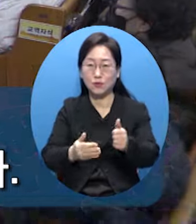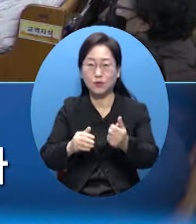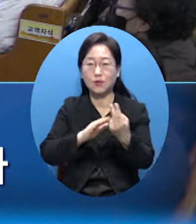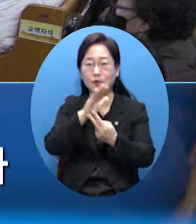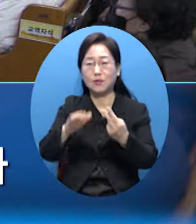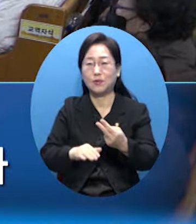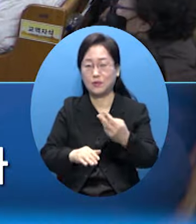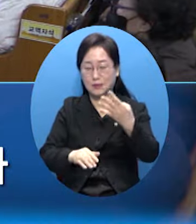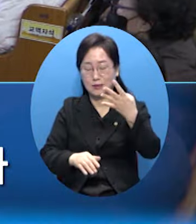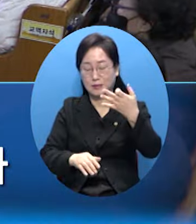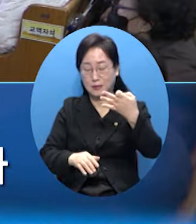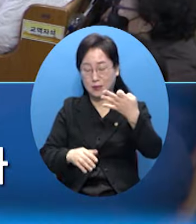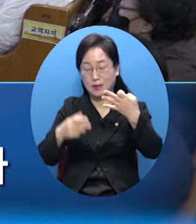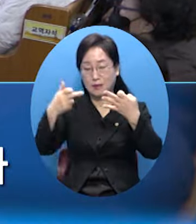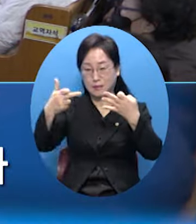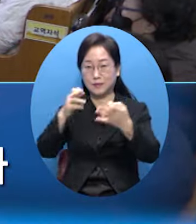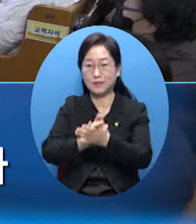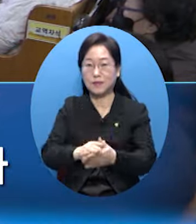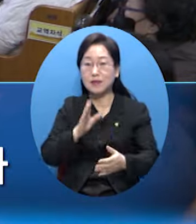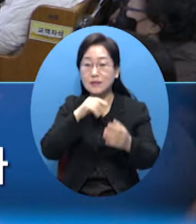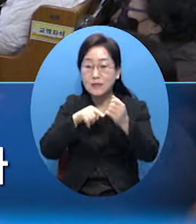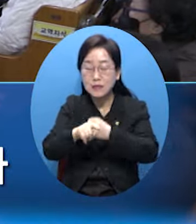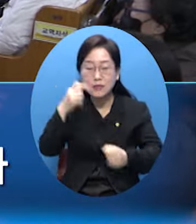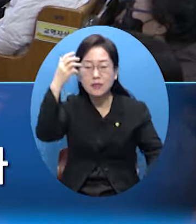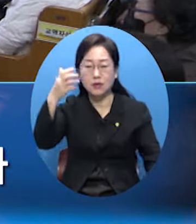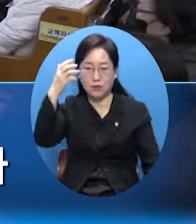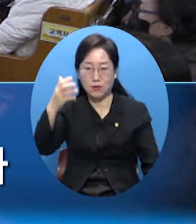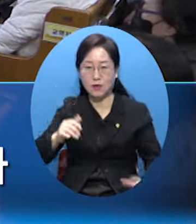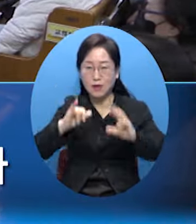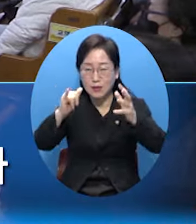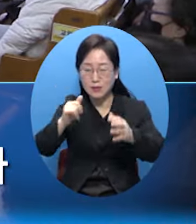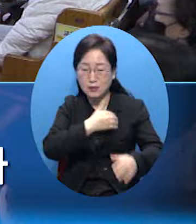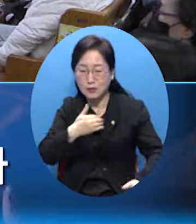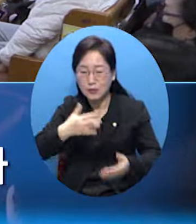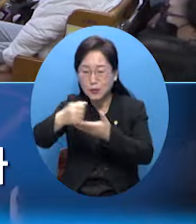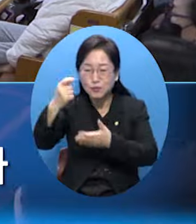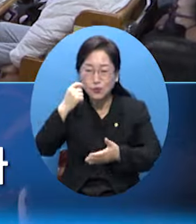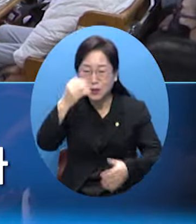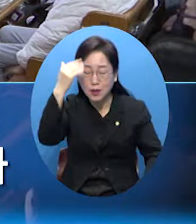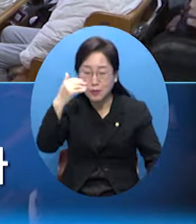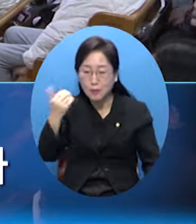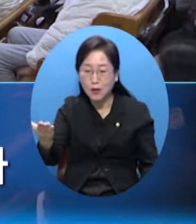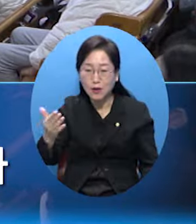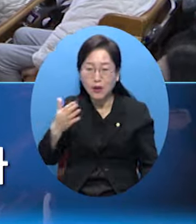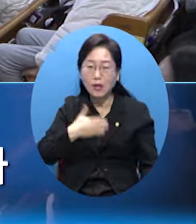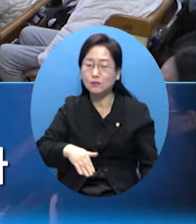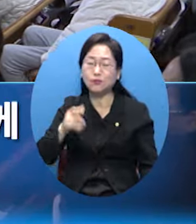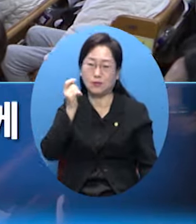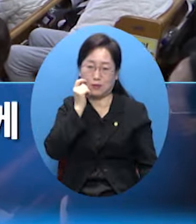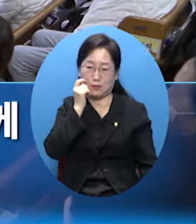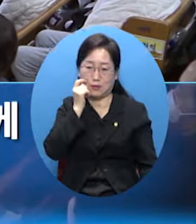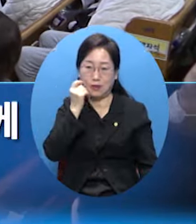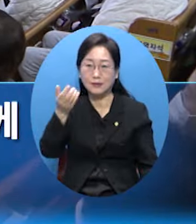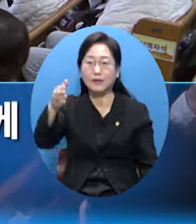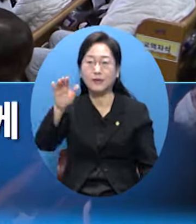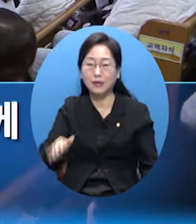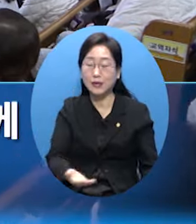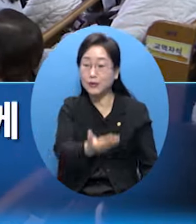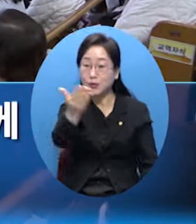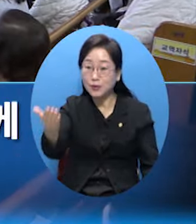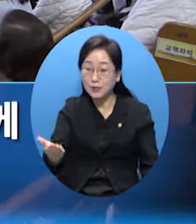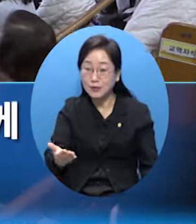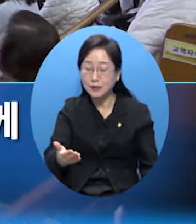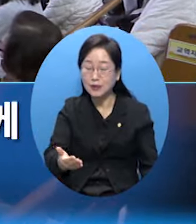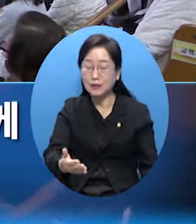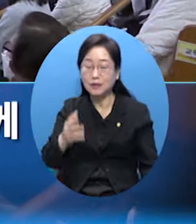그는 진리의 영이라 세상은 그를 능히 받지 못하나니 이는 그를 보지도 못하고 알지도 못함이라. 그러나 너희는